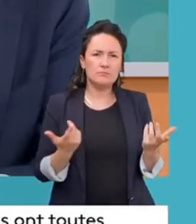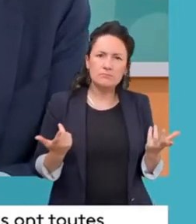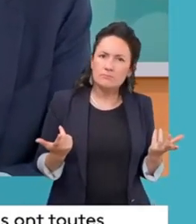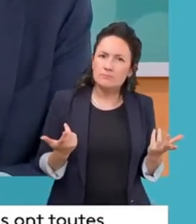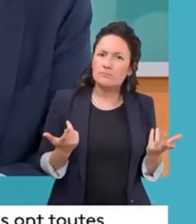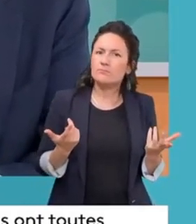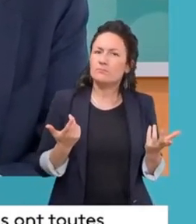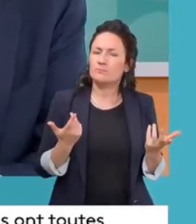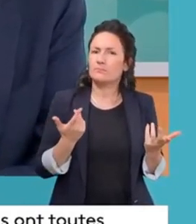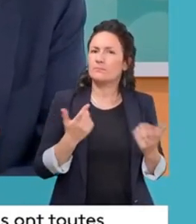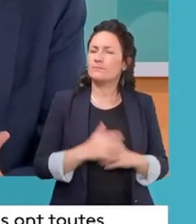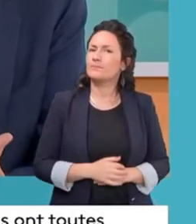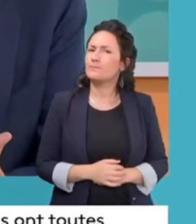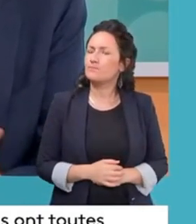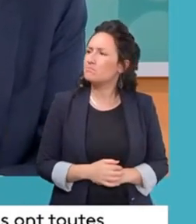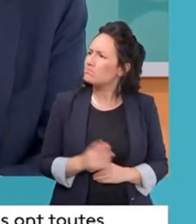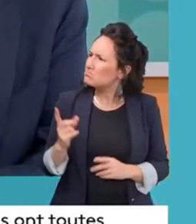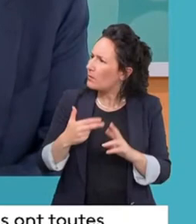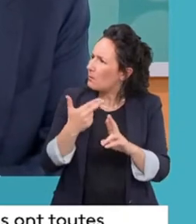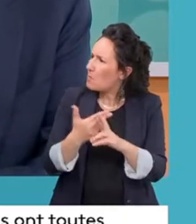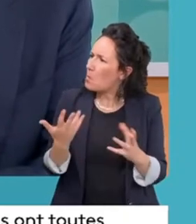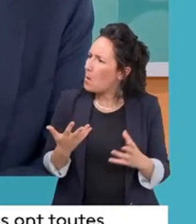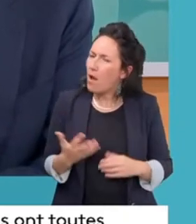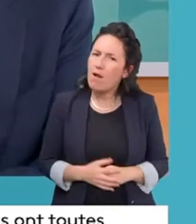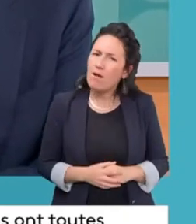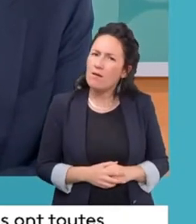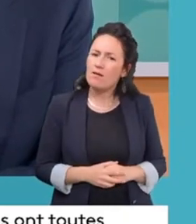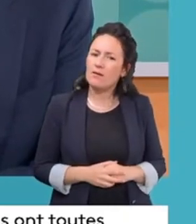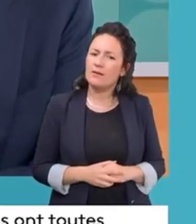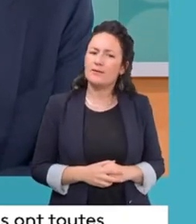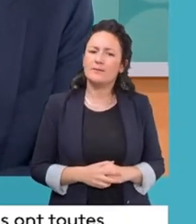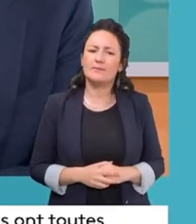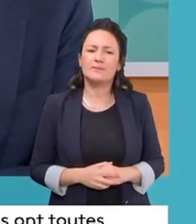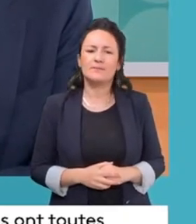gauche qui, au final, vont signer le projet de loi. Qu'est-ce que vous leur répondez ?